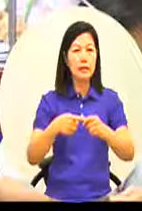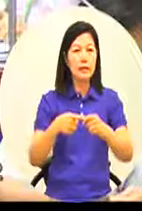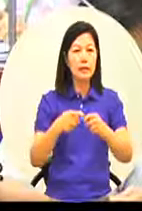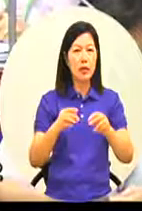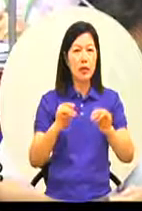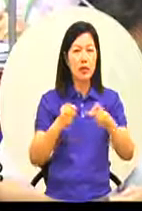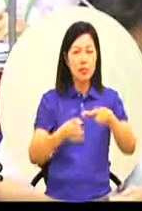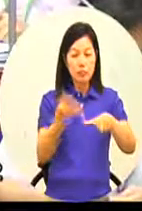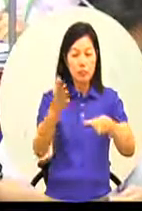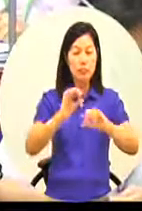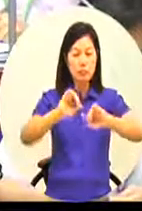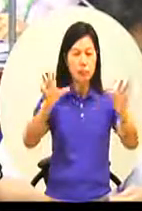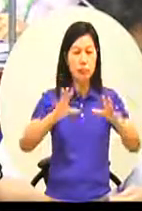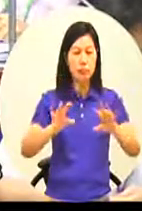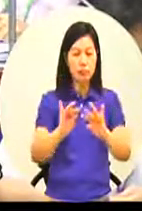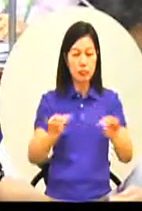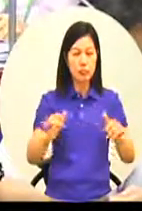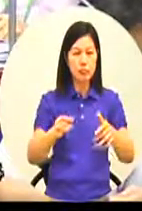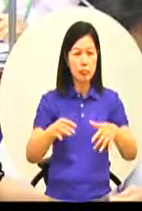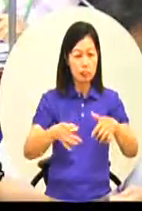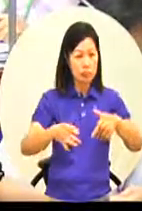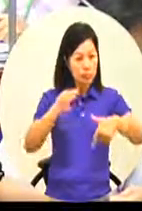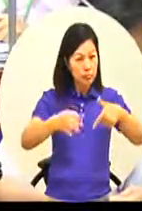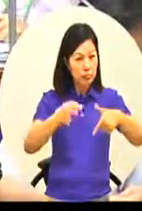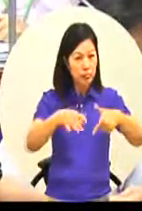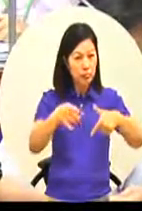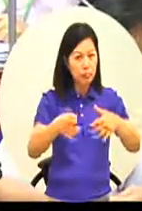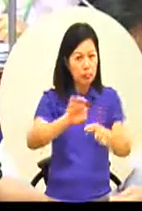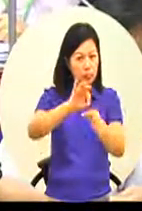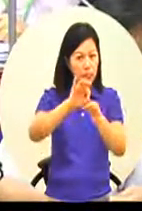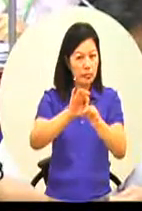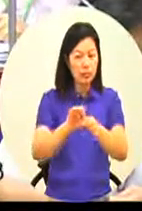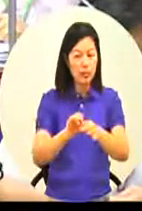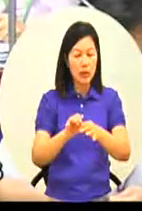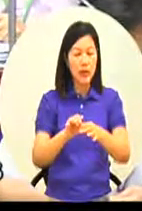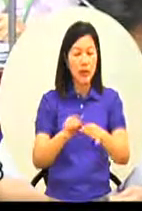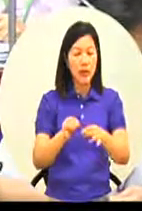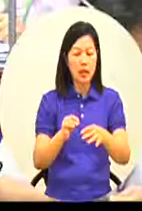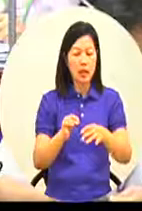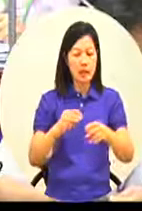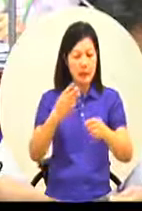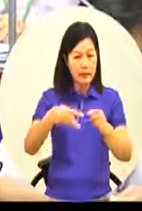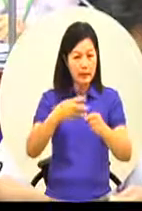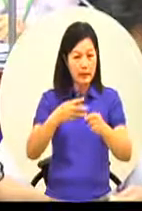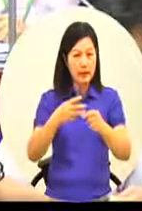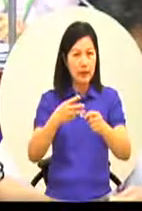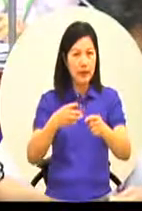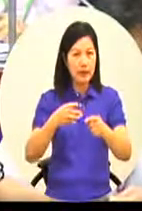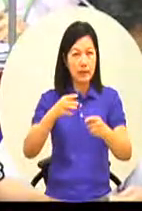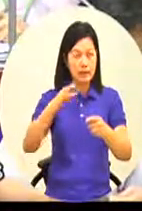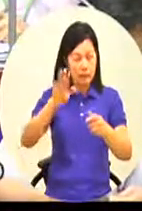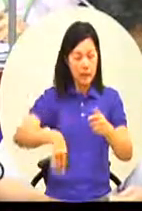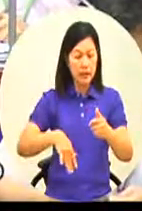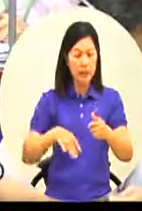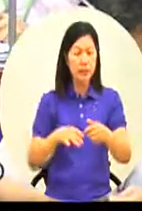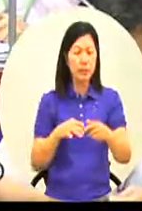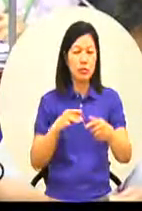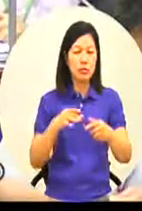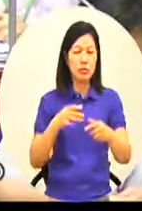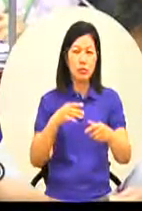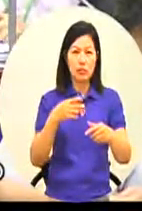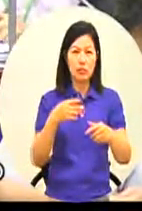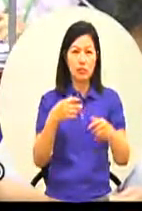幅啊吼，袂一定爱比不得低于三档公告现在的调幅啦。所以唔在三档